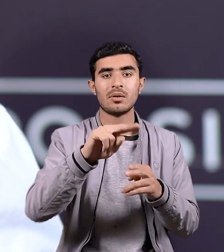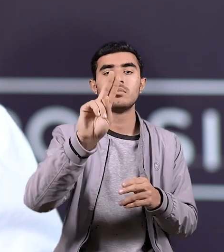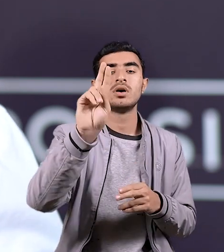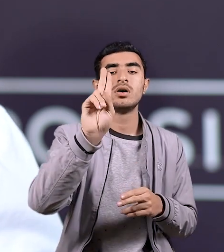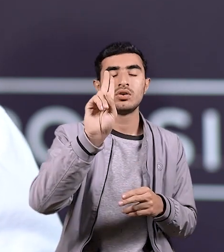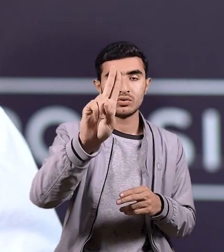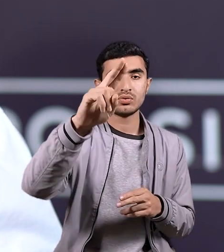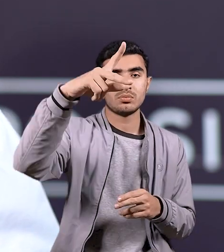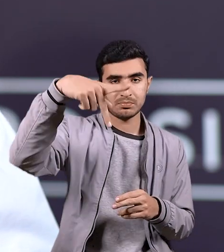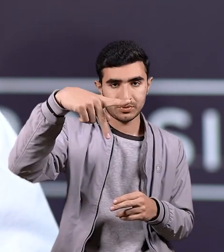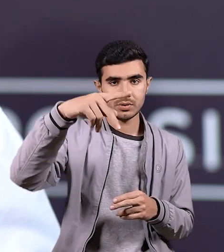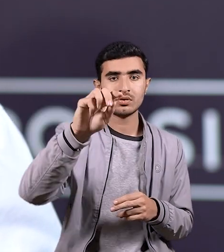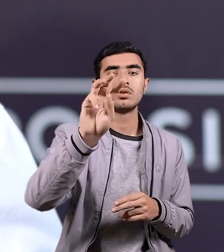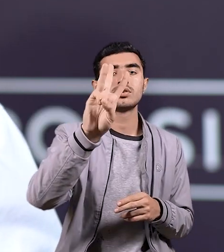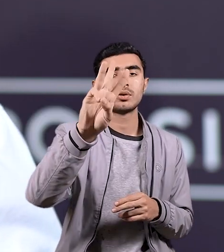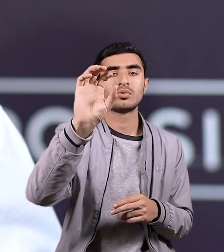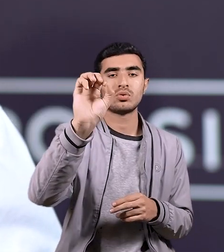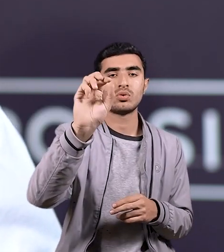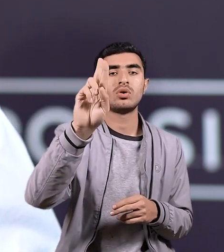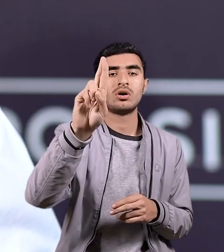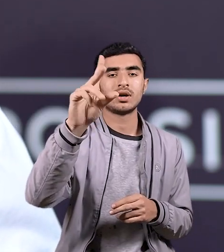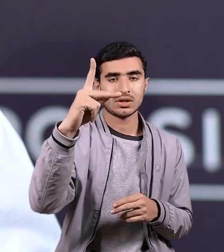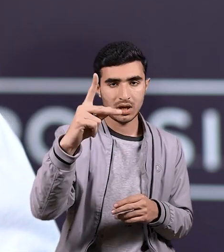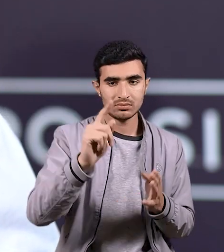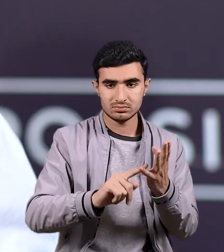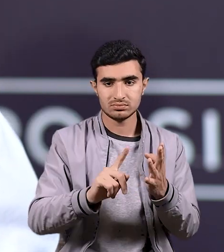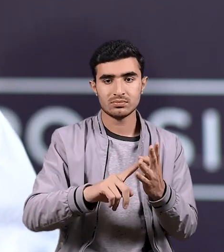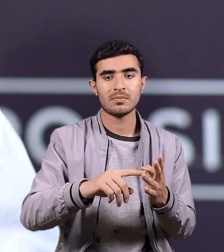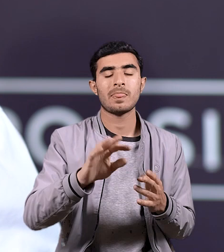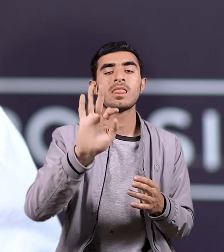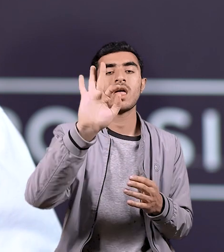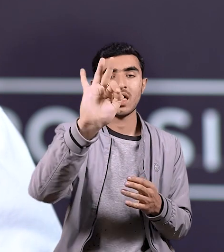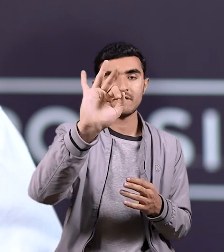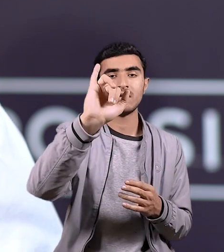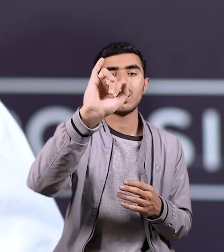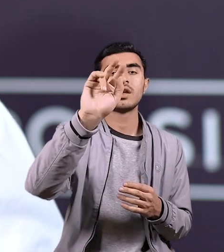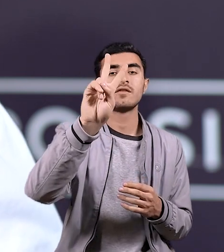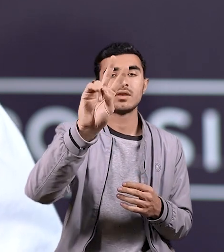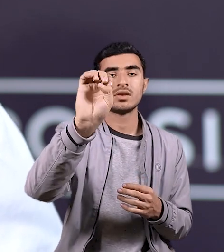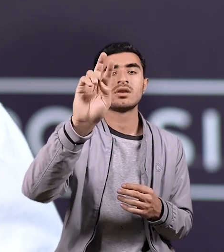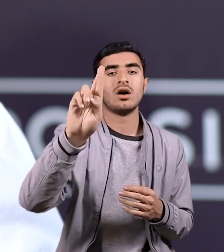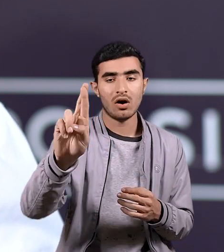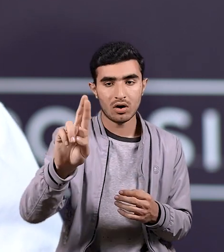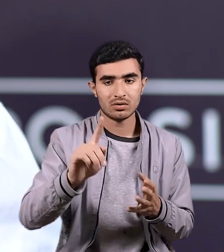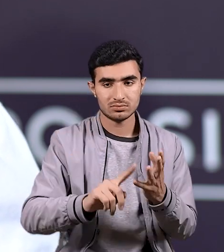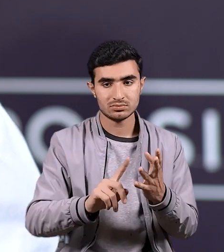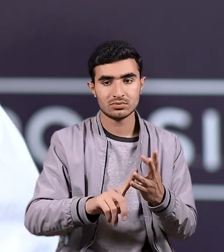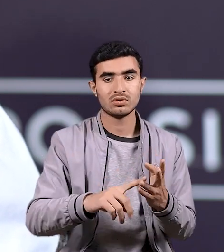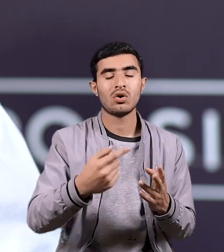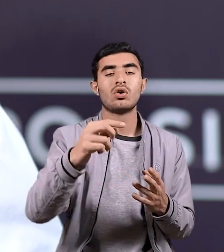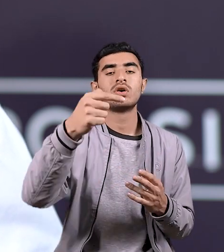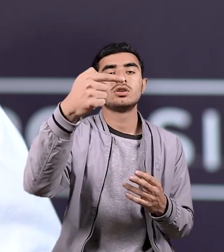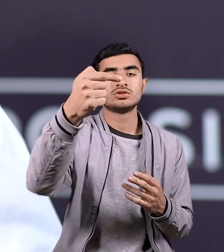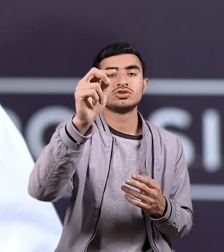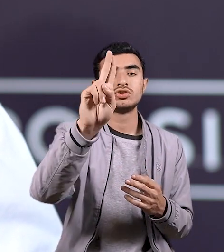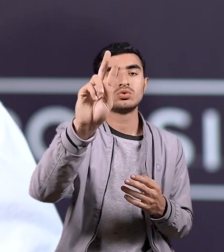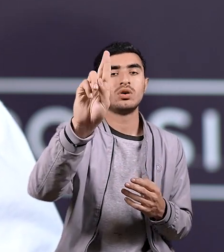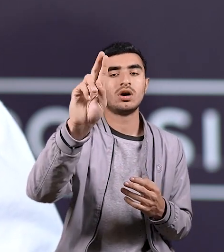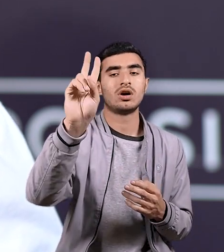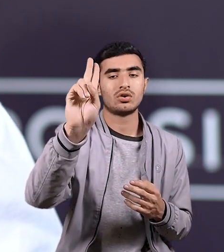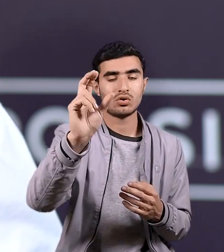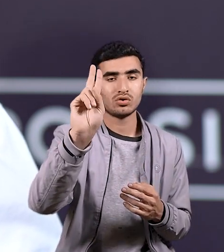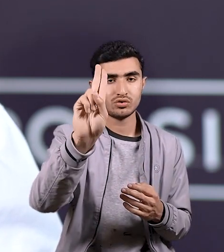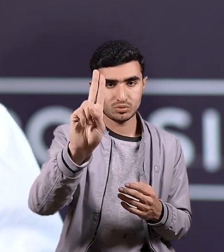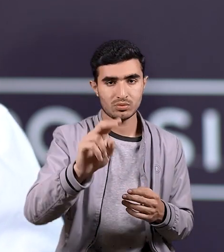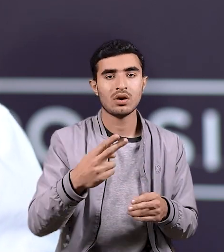और मुआशी हालत को बेहतर कर सकते हैं और उसको सस्टेनेबिलिटी ला सकते हैं हाउस होल्ड इनकम में। उसके अलावा आप हुकूमत को फ़ायदा ये देते हैं कि बाहर